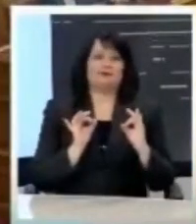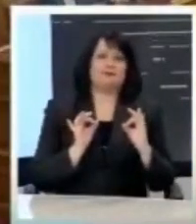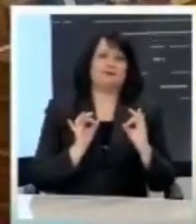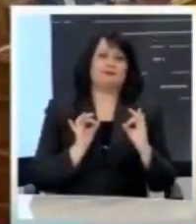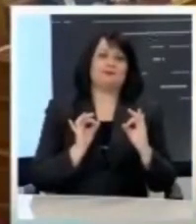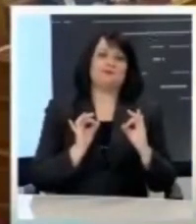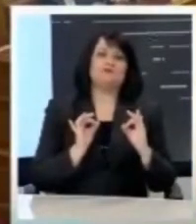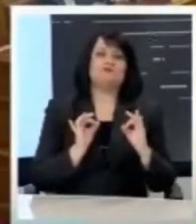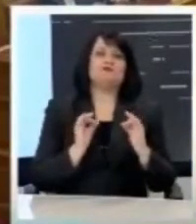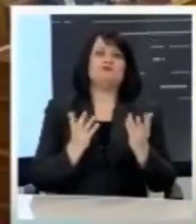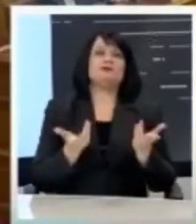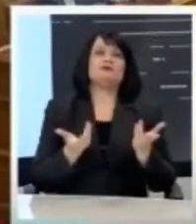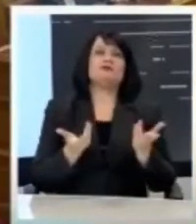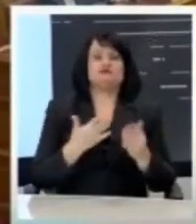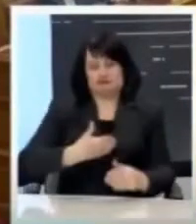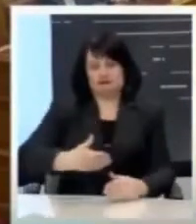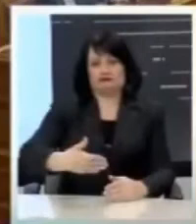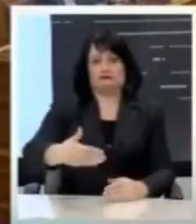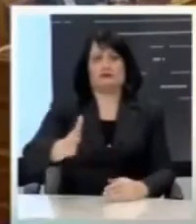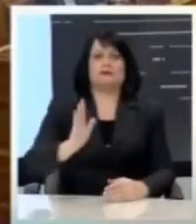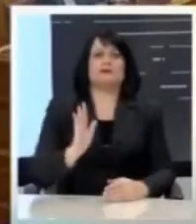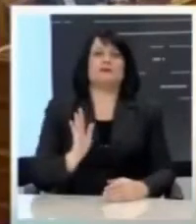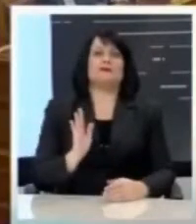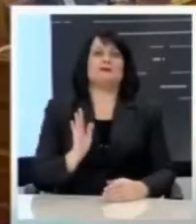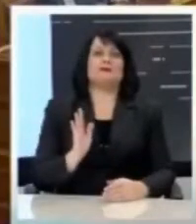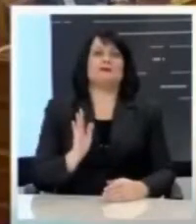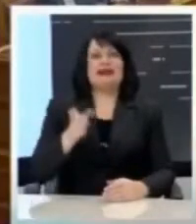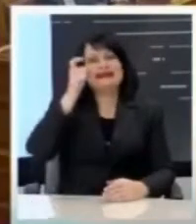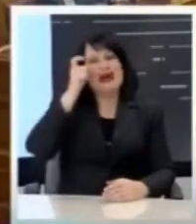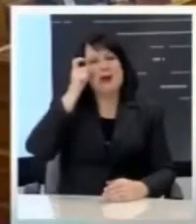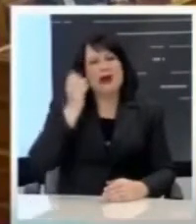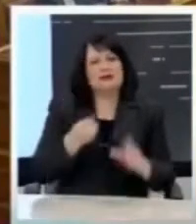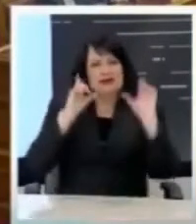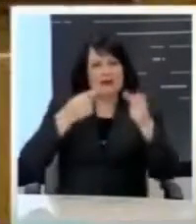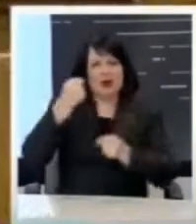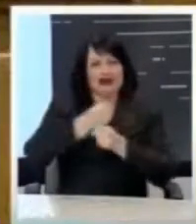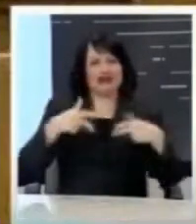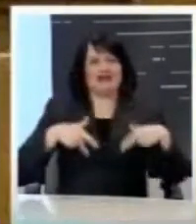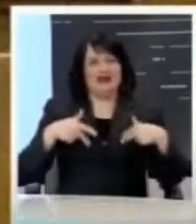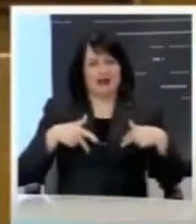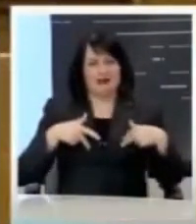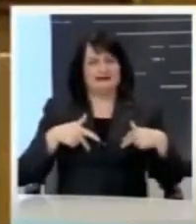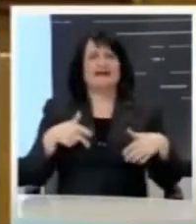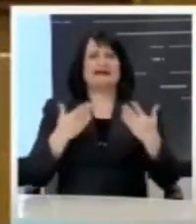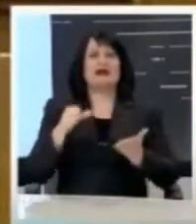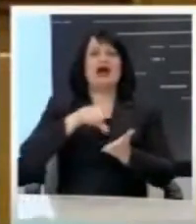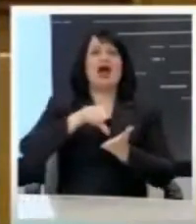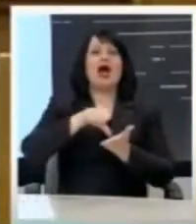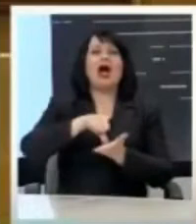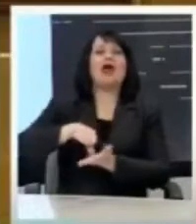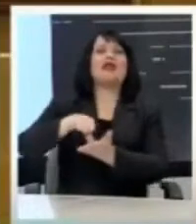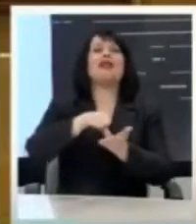κατά τη διάρκεια ιδίως της διακυβέρνησης του κ. Σαμαρά, είναι γεγονός ότι η Αθήνα έχει μετατραπεί σε